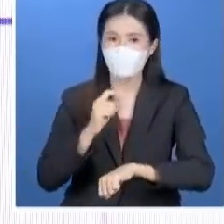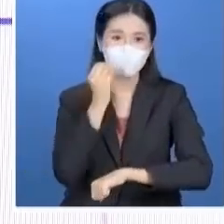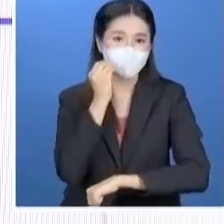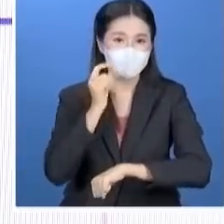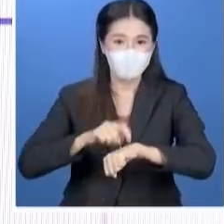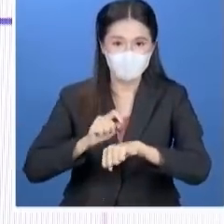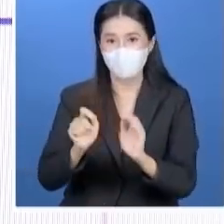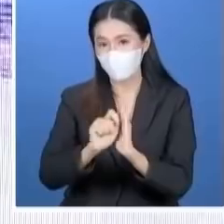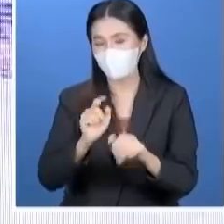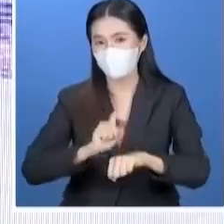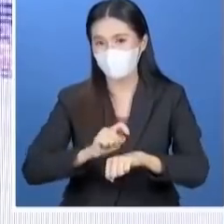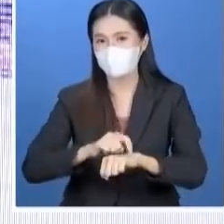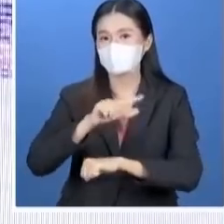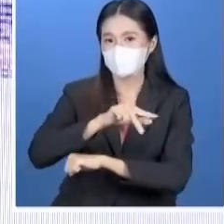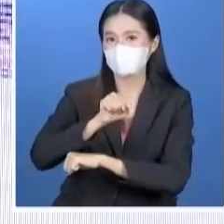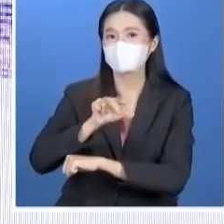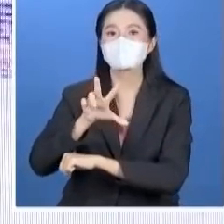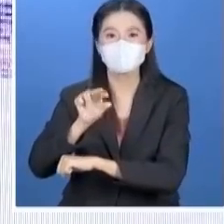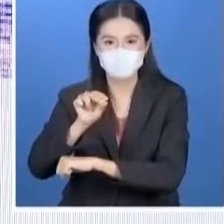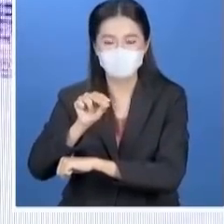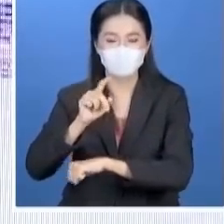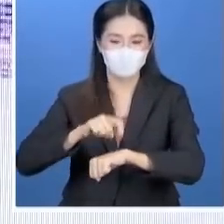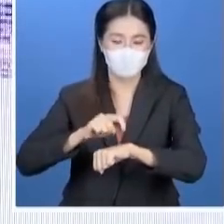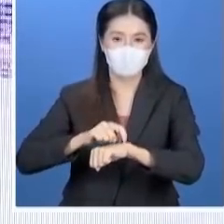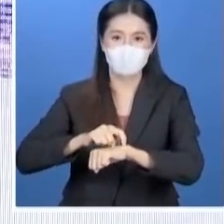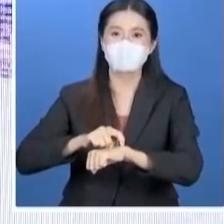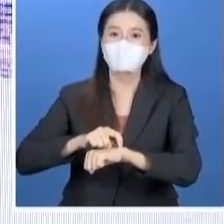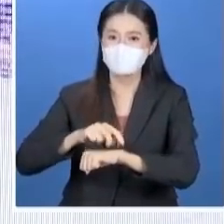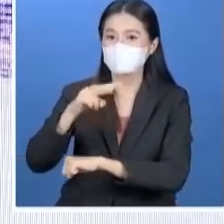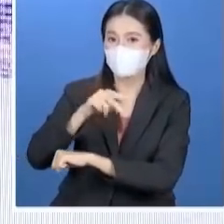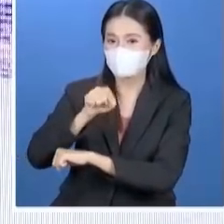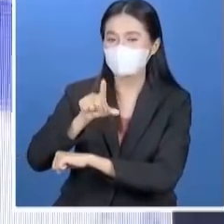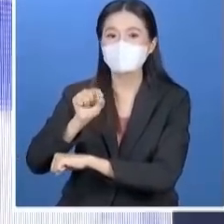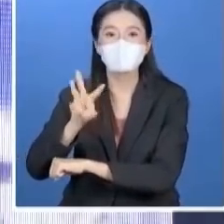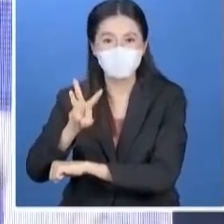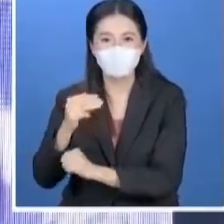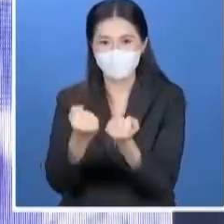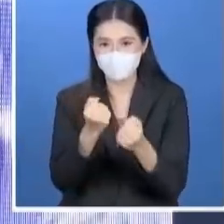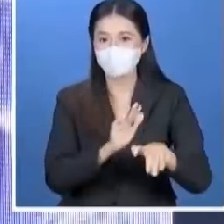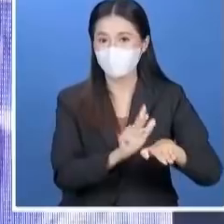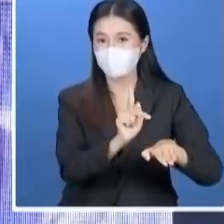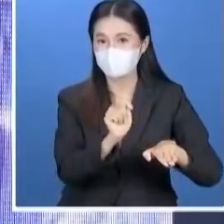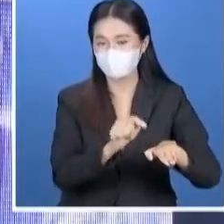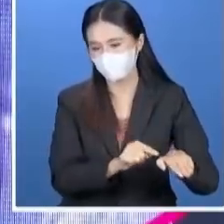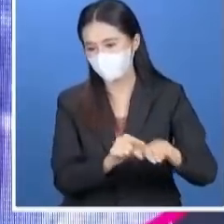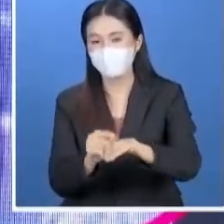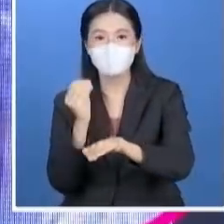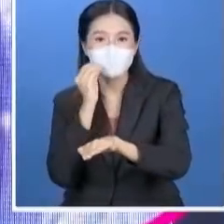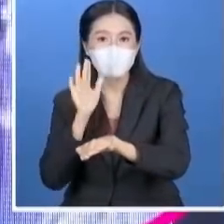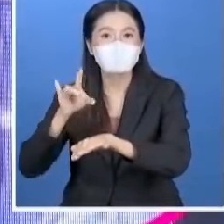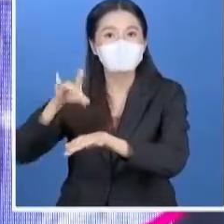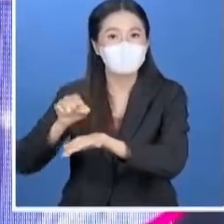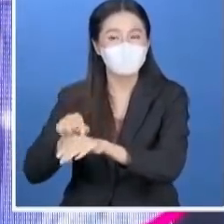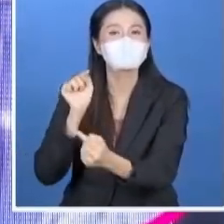เกิน 15:30 นซึ่งต่อมาเวลา 14:26 นรถของคุณกติกได้ขับมาที่บ้านของคุณ